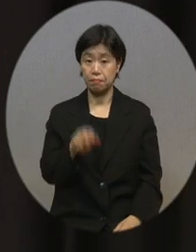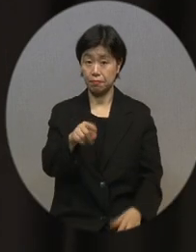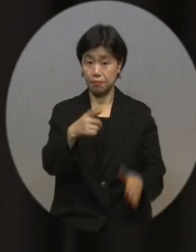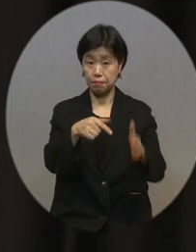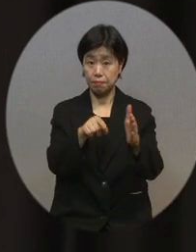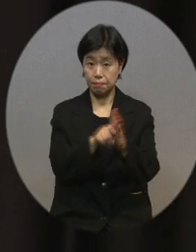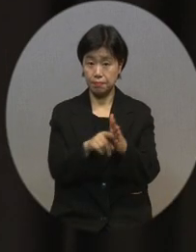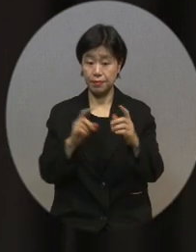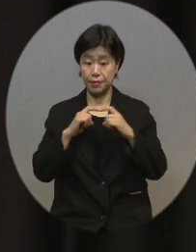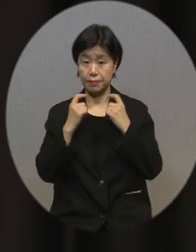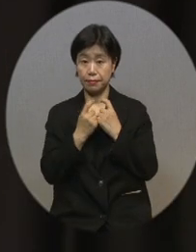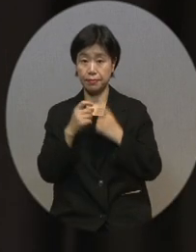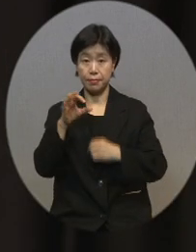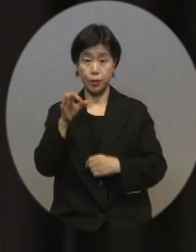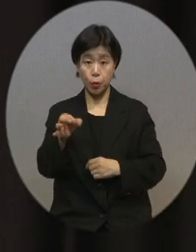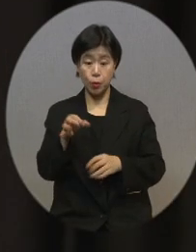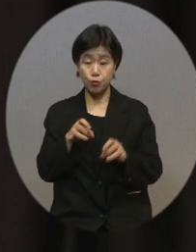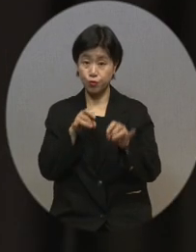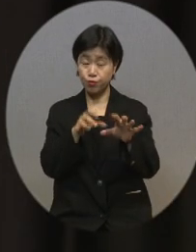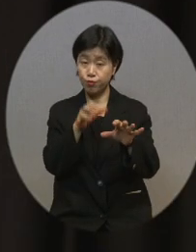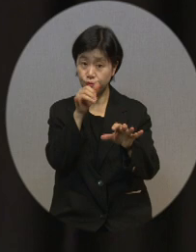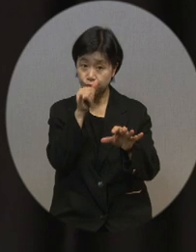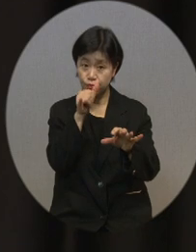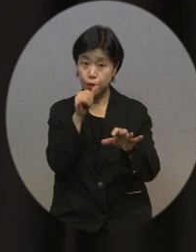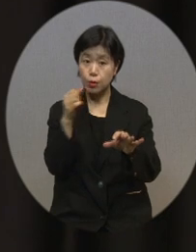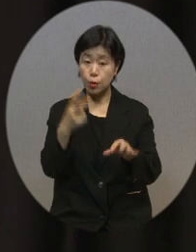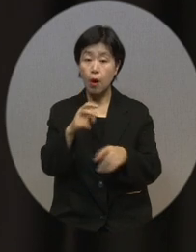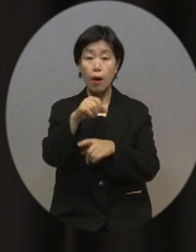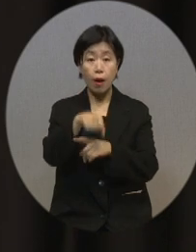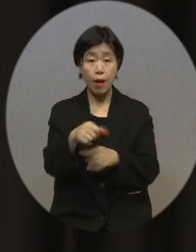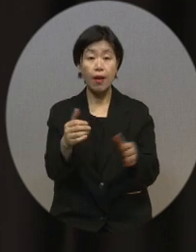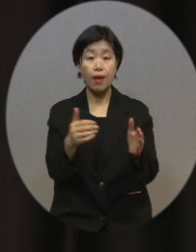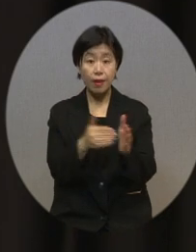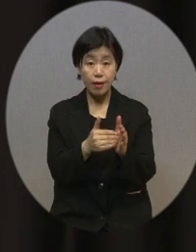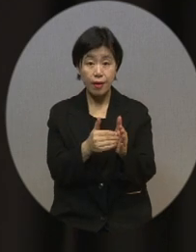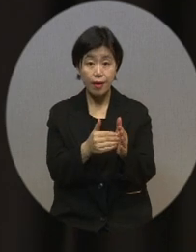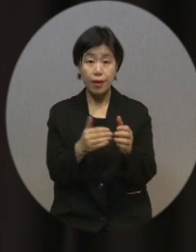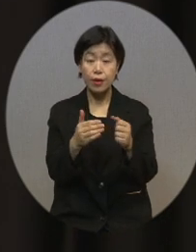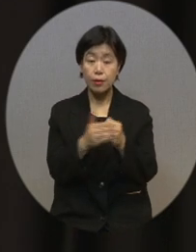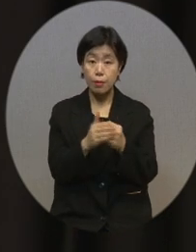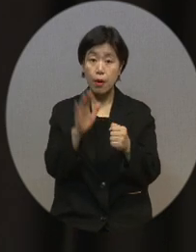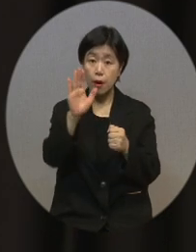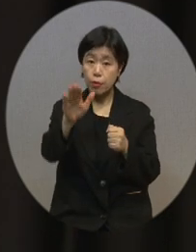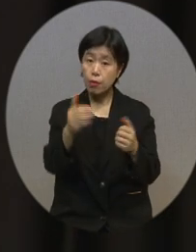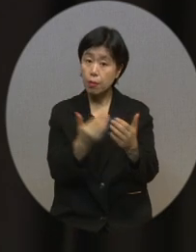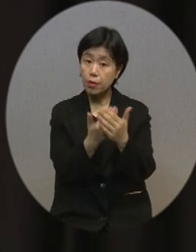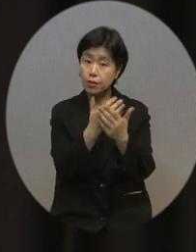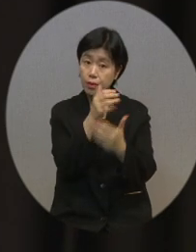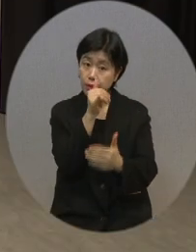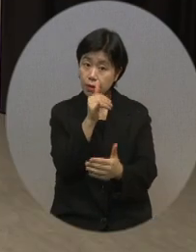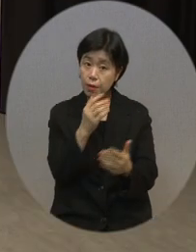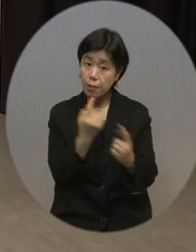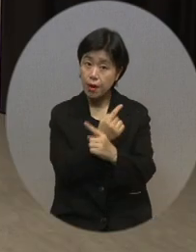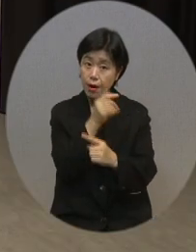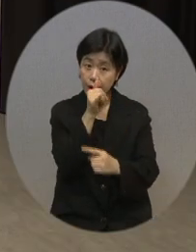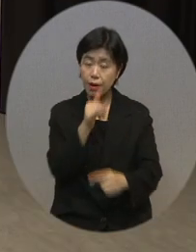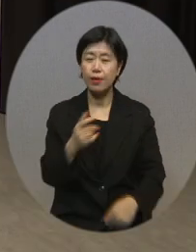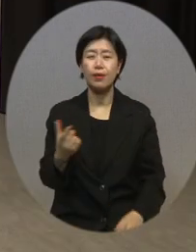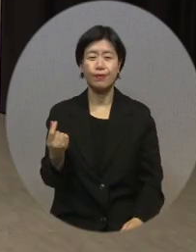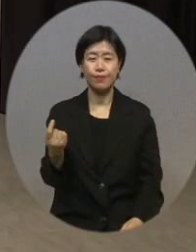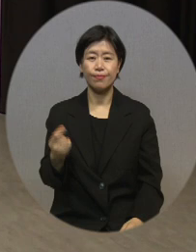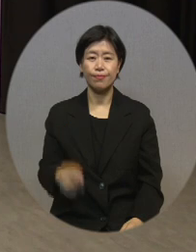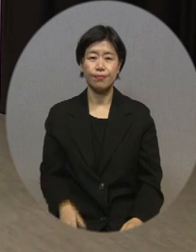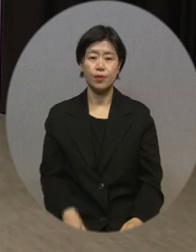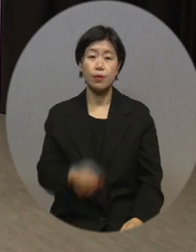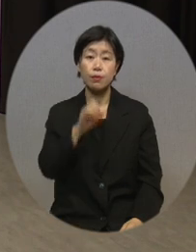개인 자금이 투자되겠지만은 그렇습니다. 아무튼 허가가 떨어졌으니까 이제 뭐 움직임이 있습니까? 예. 우선 거기